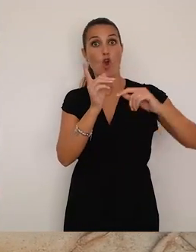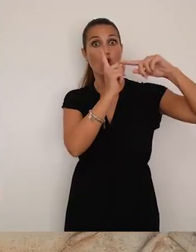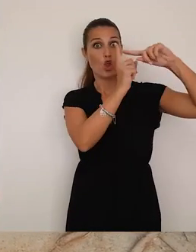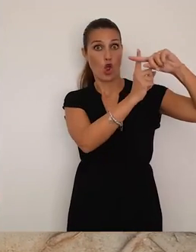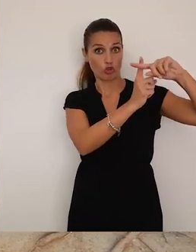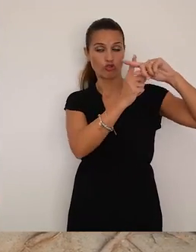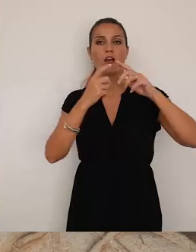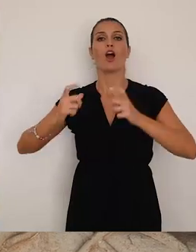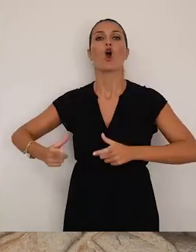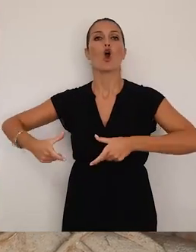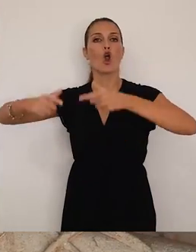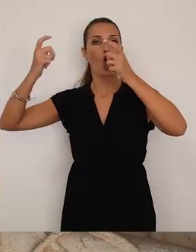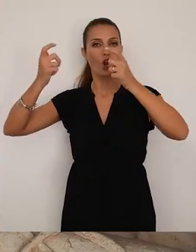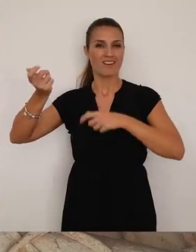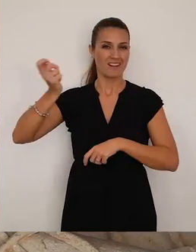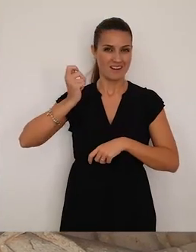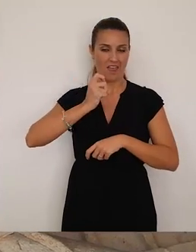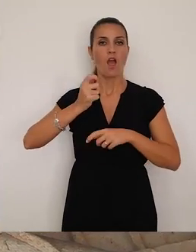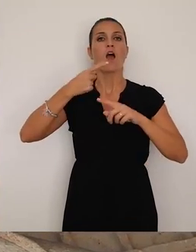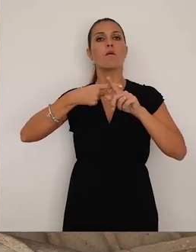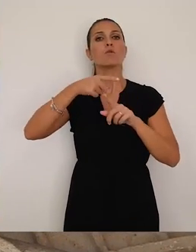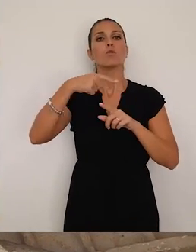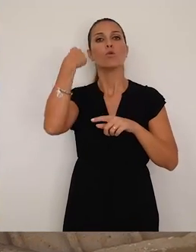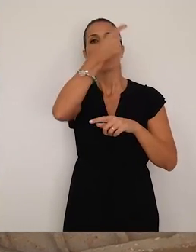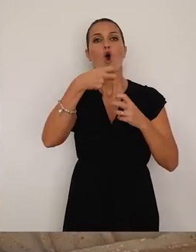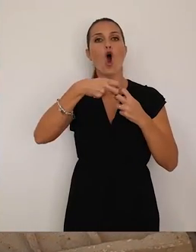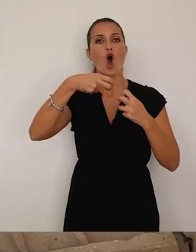la croce, la colonna della fustigazione e il teschio.